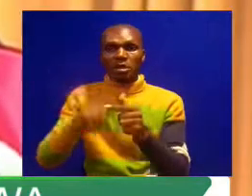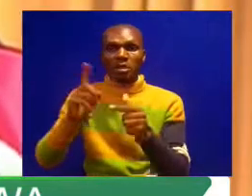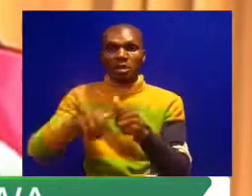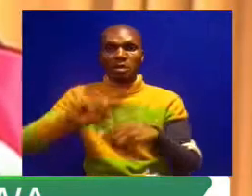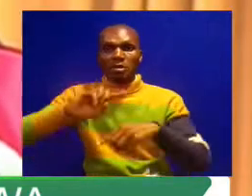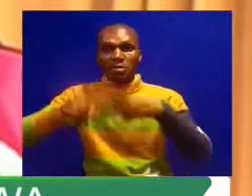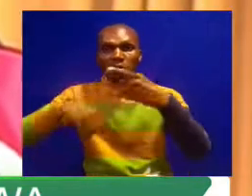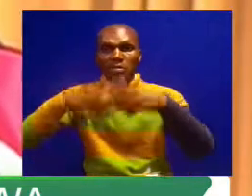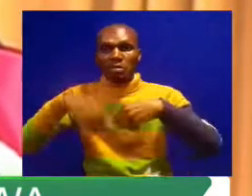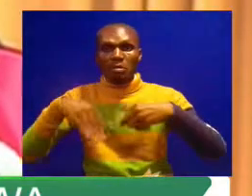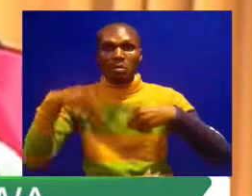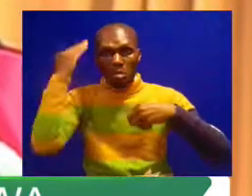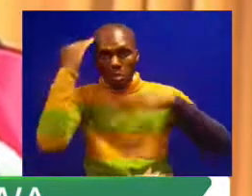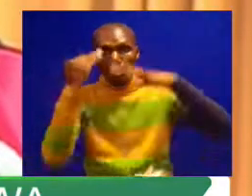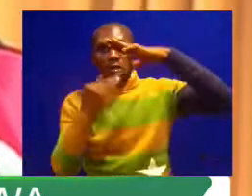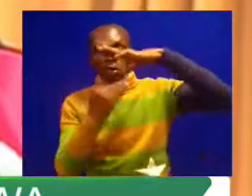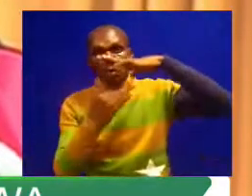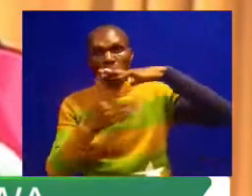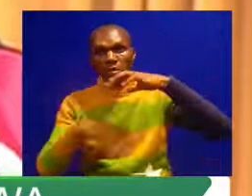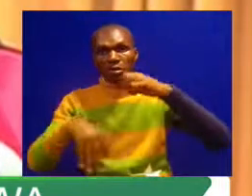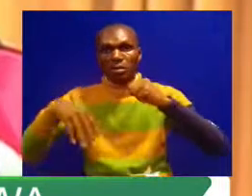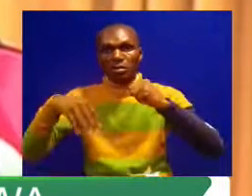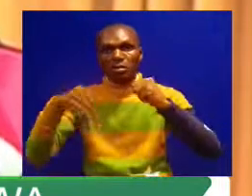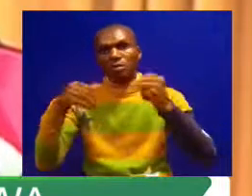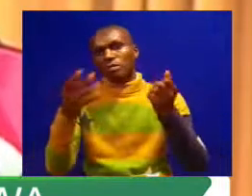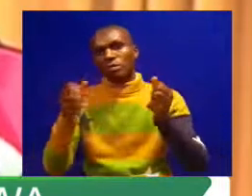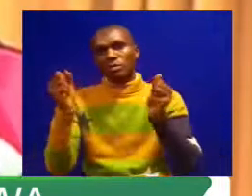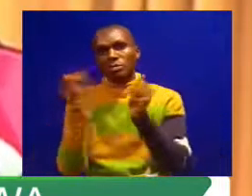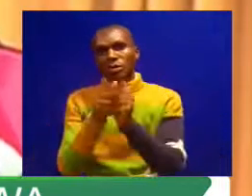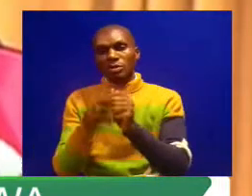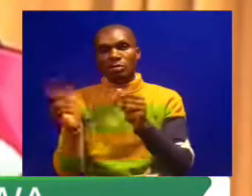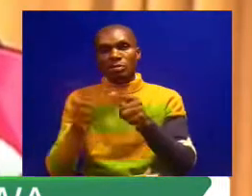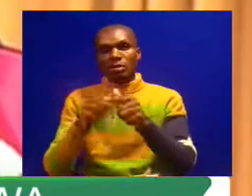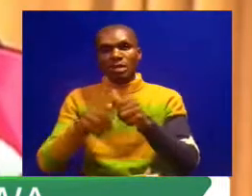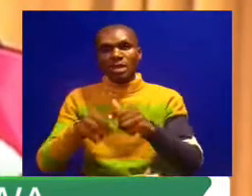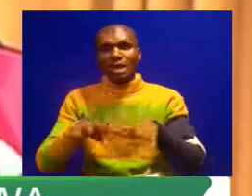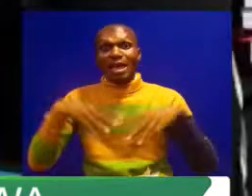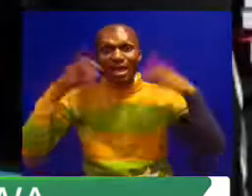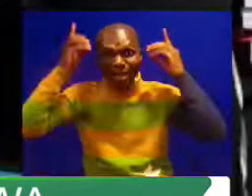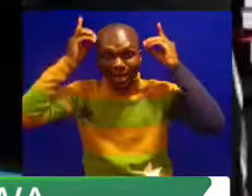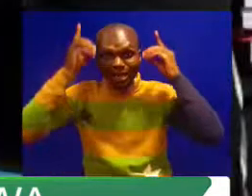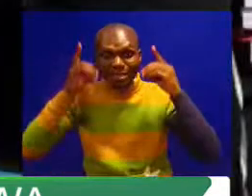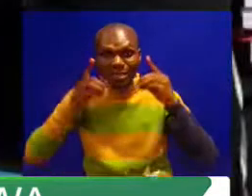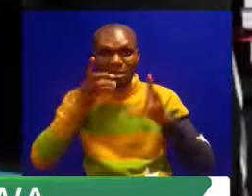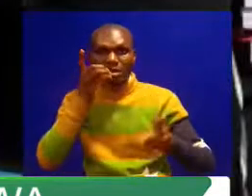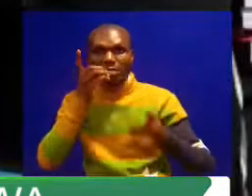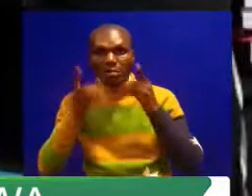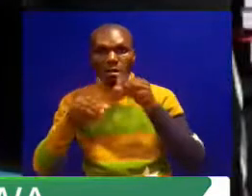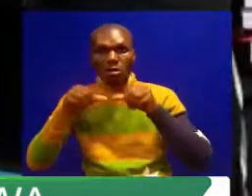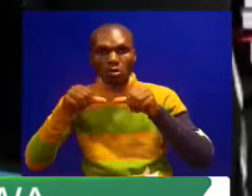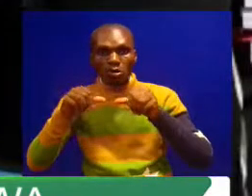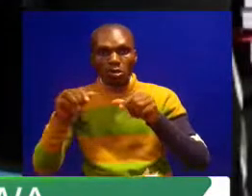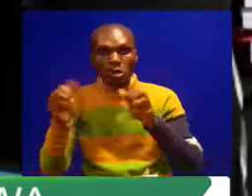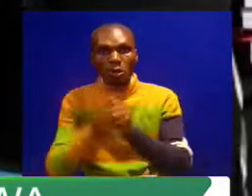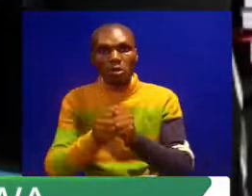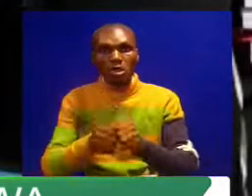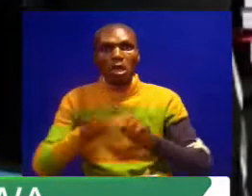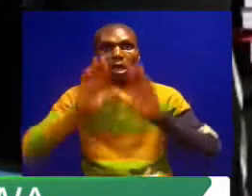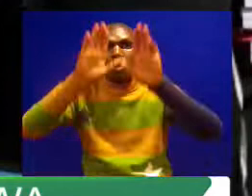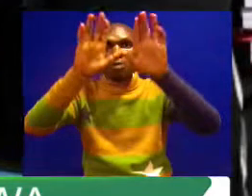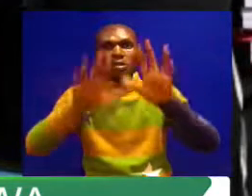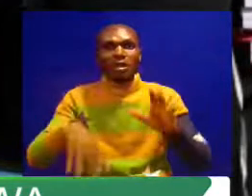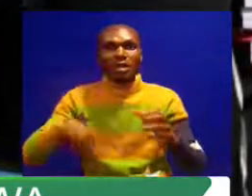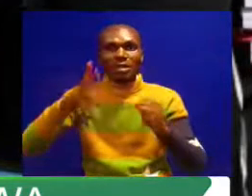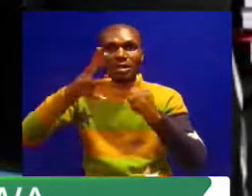aseke gambero chinsa isano nemo abo ase Koome achaka kurwa okuna chakwabo kubwate kana nebintu kyanda byengencho